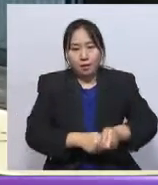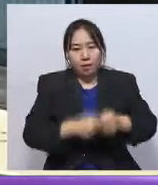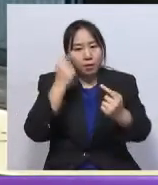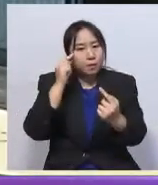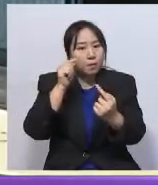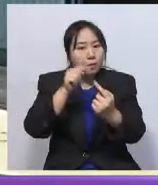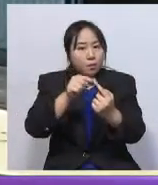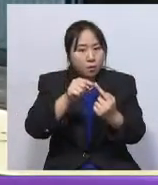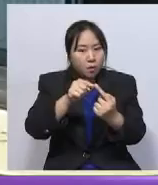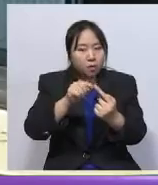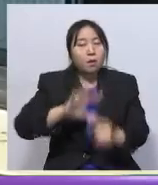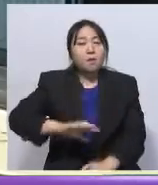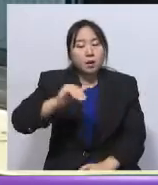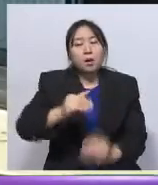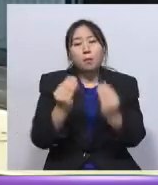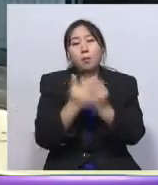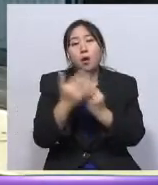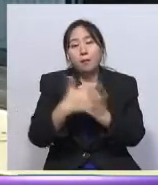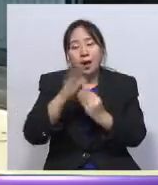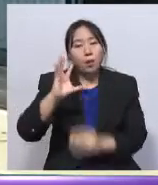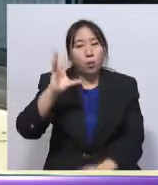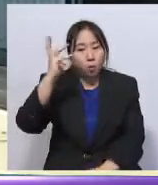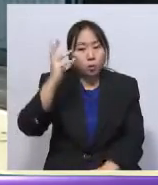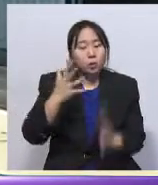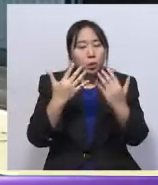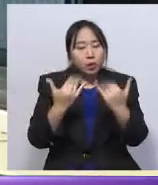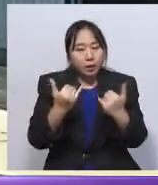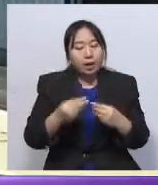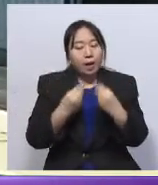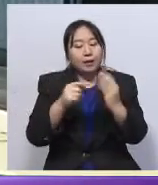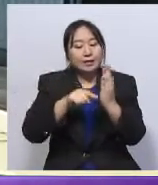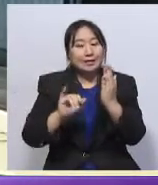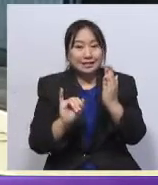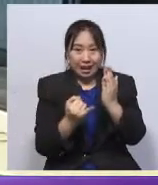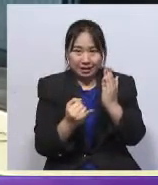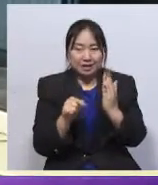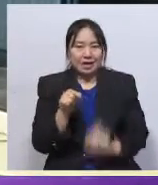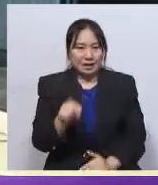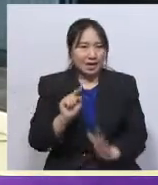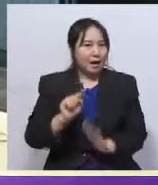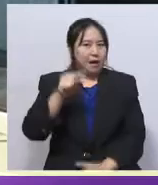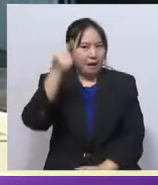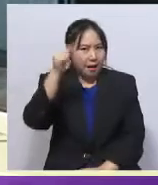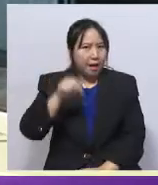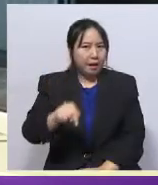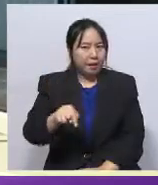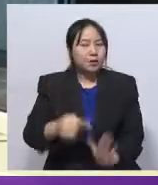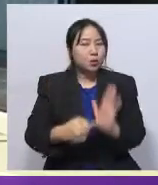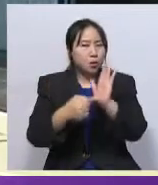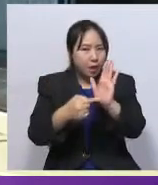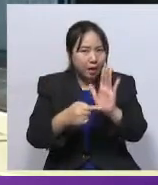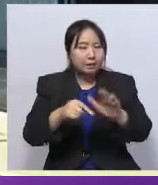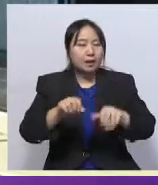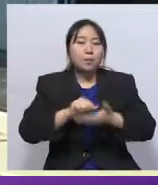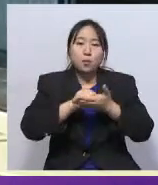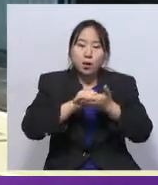มหานครแห่งผลไม้เมืองร้อนของโลกโดยจะนำร่องให้จังหวัดจันทบุรีนะคะเป็นจังหวัดแรกในการเป็นต้นแบบในการบ